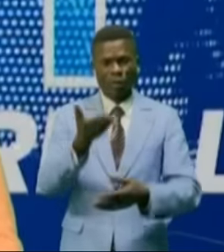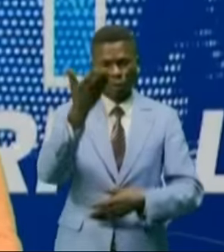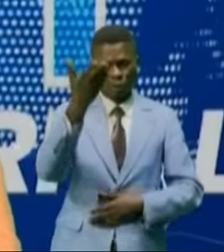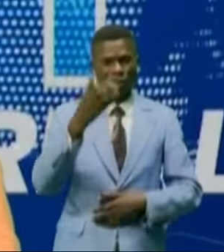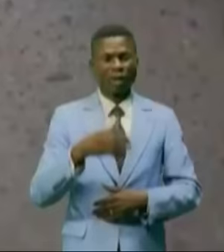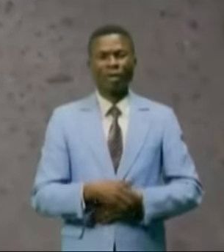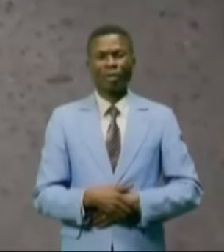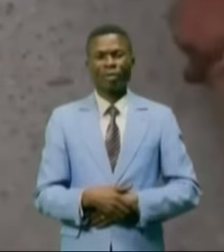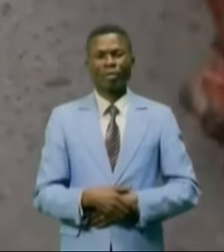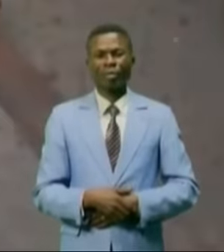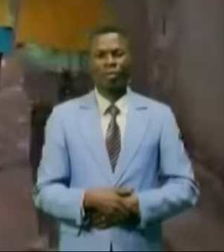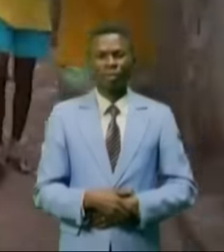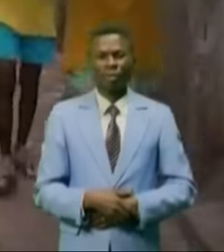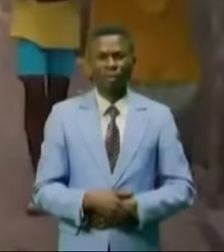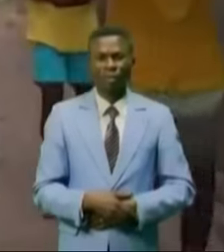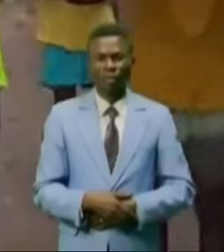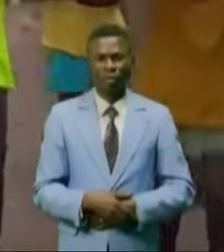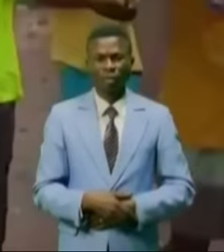explication.